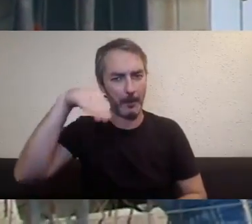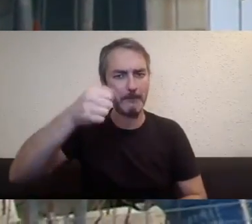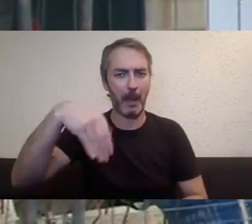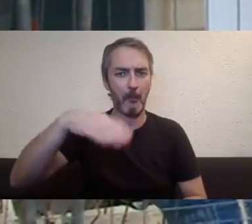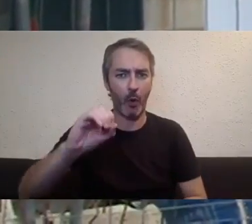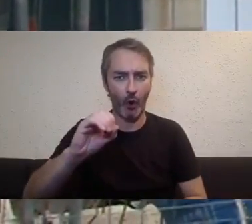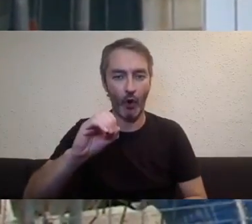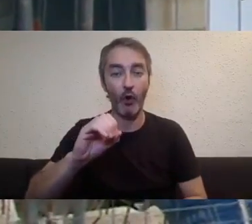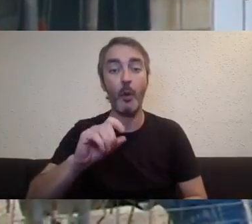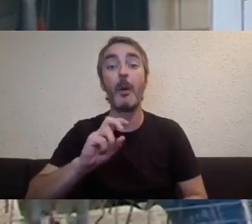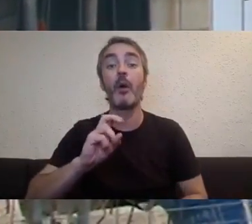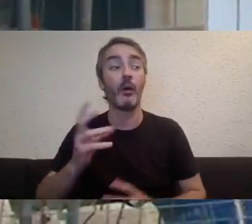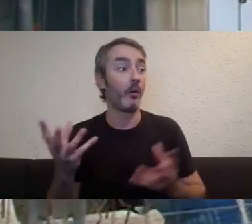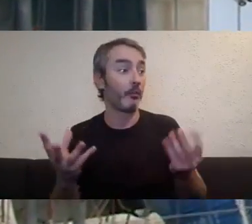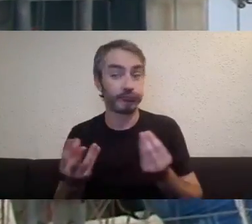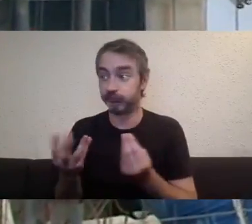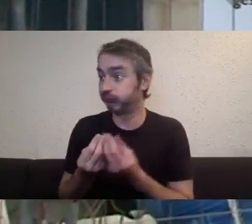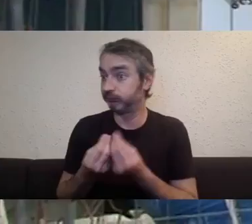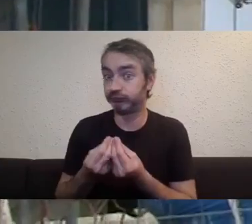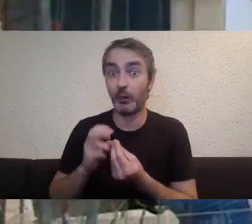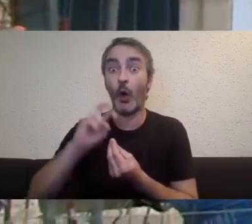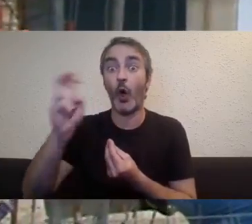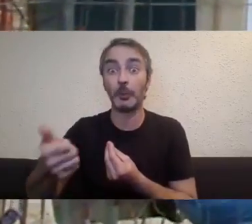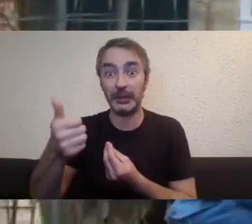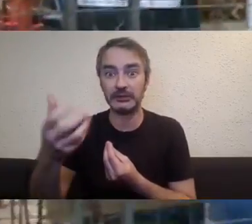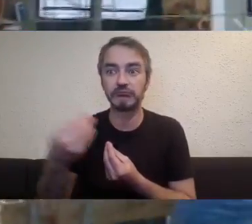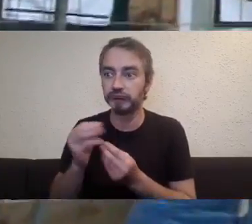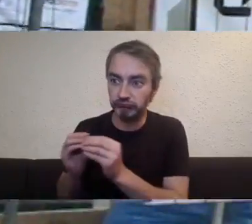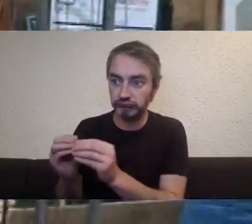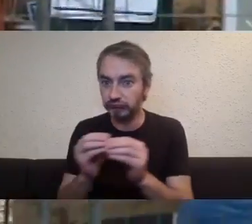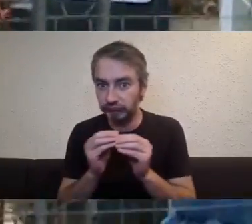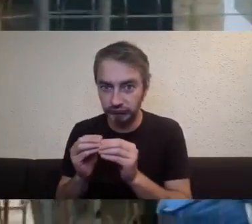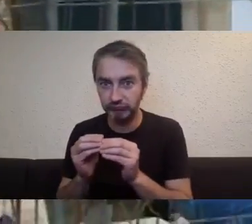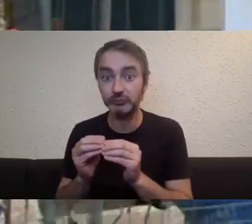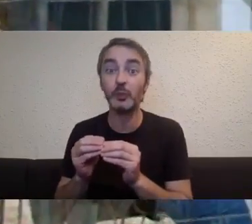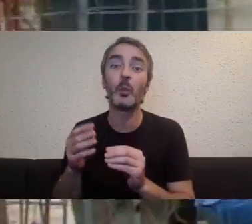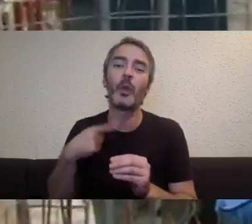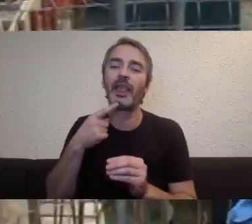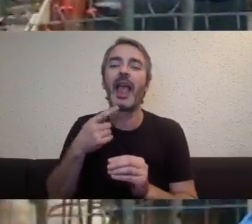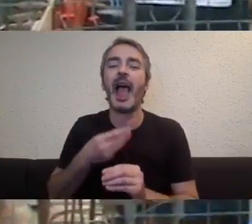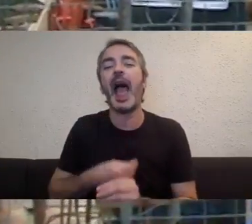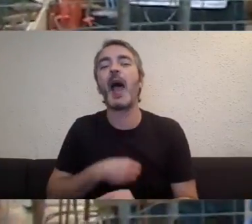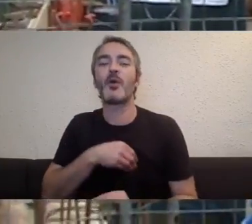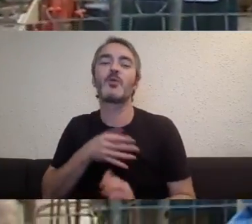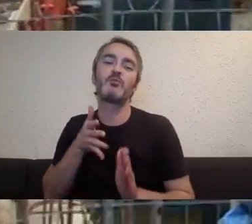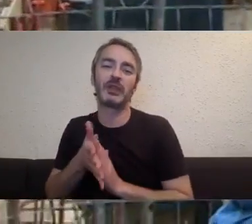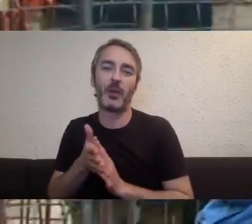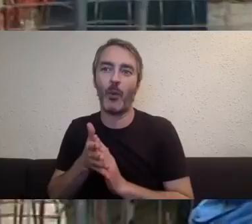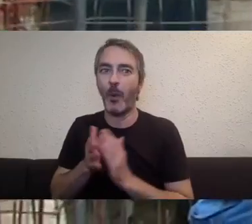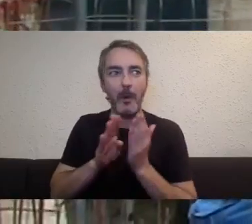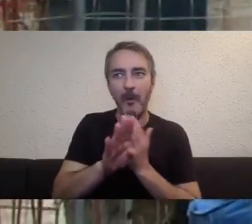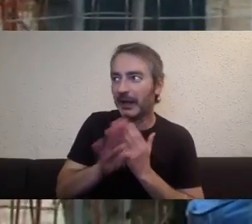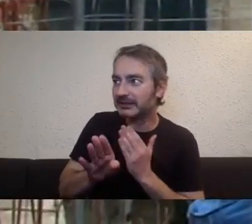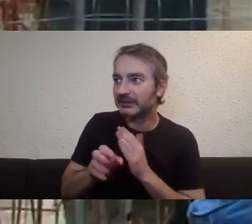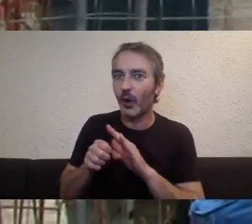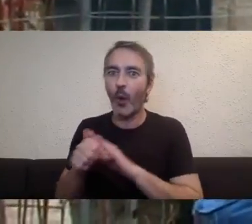Mambo, i amb més gent, i es va mig acordar, per això deia una mica que era una història d'amor entre els